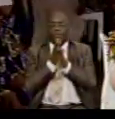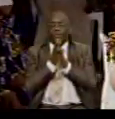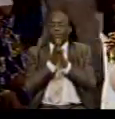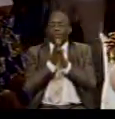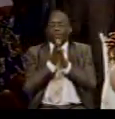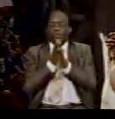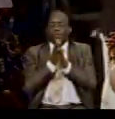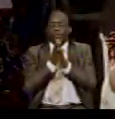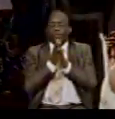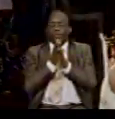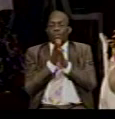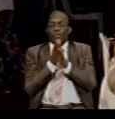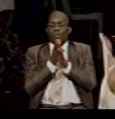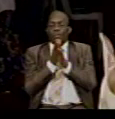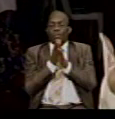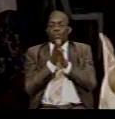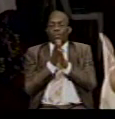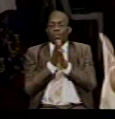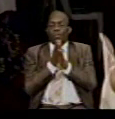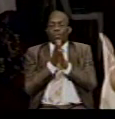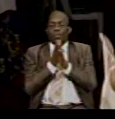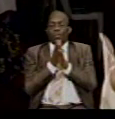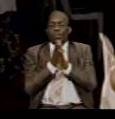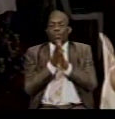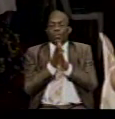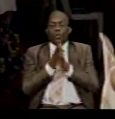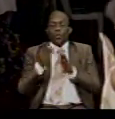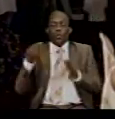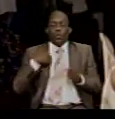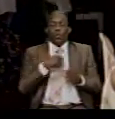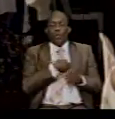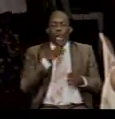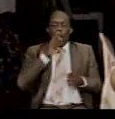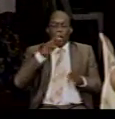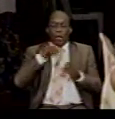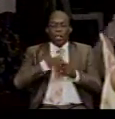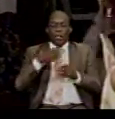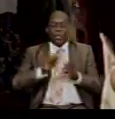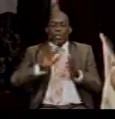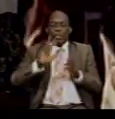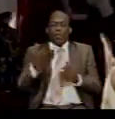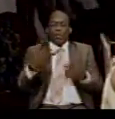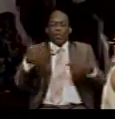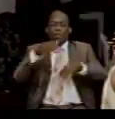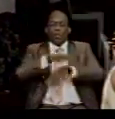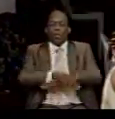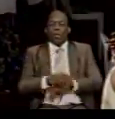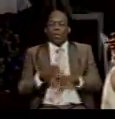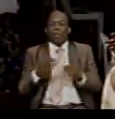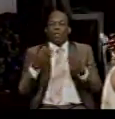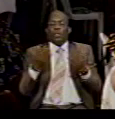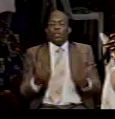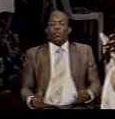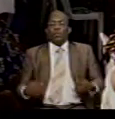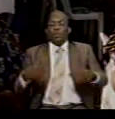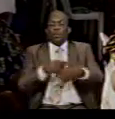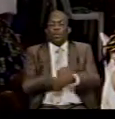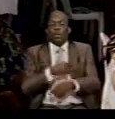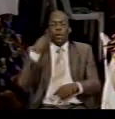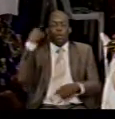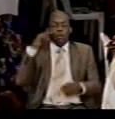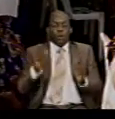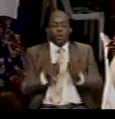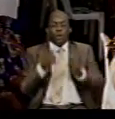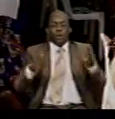prié. We are in the third night today. Nous sommes aujourd'hui à la troisième nuit. For greater things to happen. Pour les